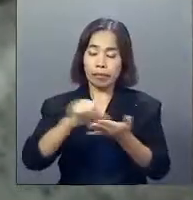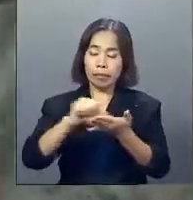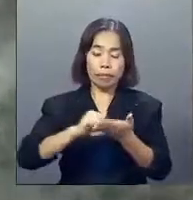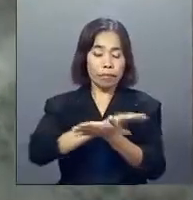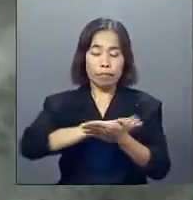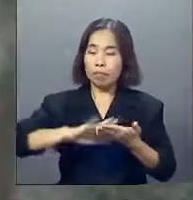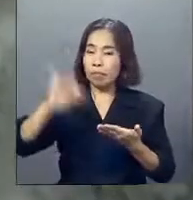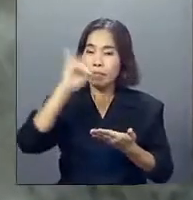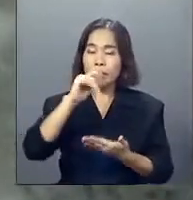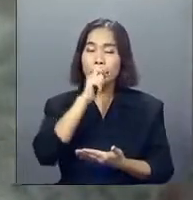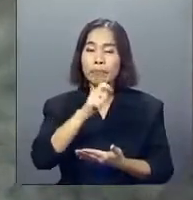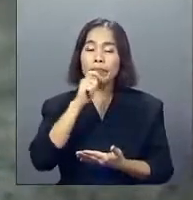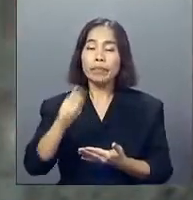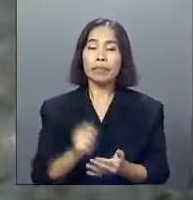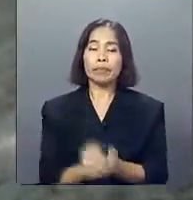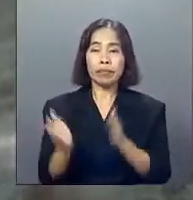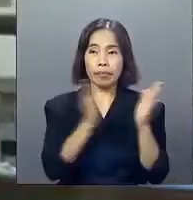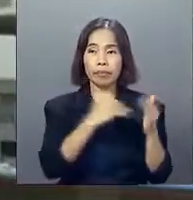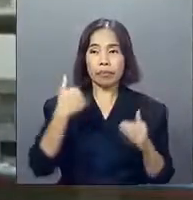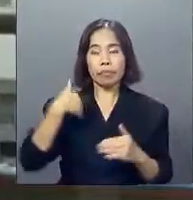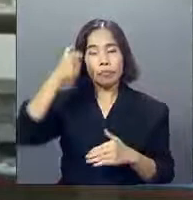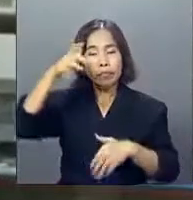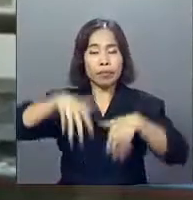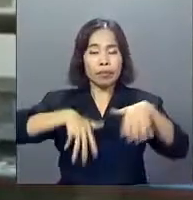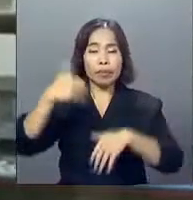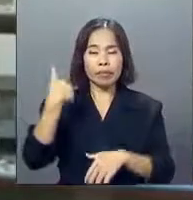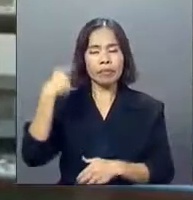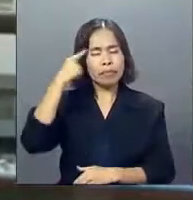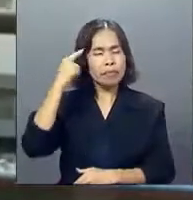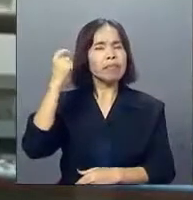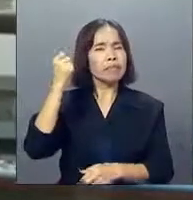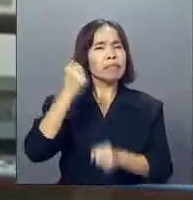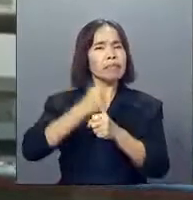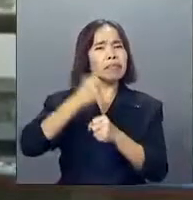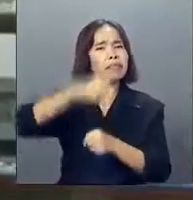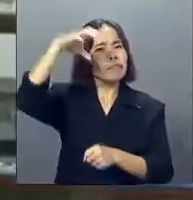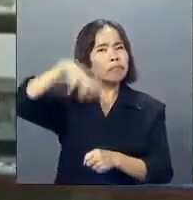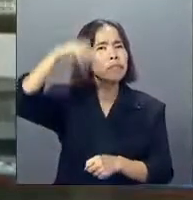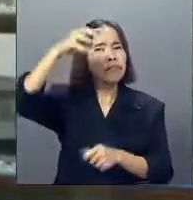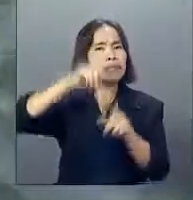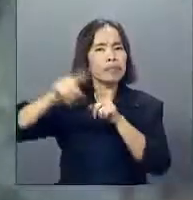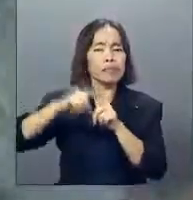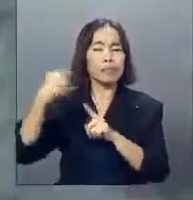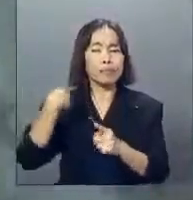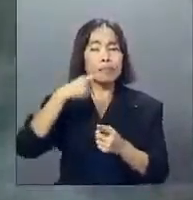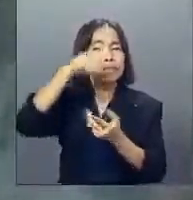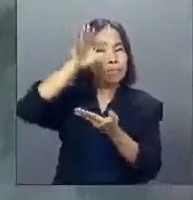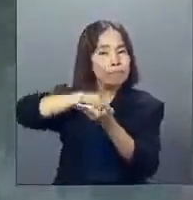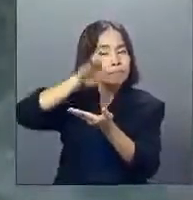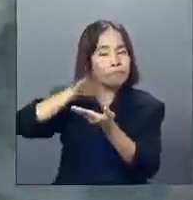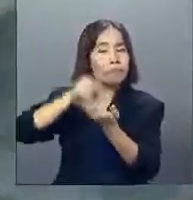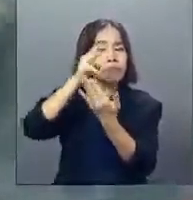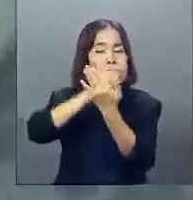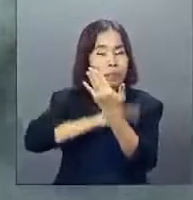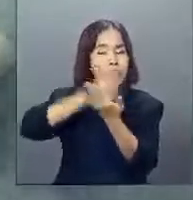ณะที่ชาวบ้านในพื้นที่ที่ถูกคาดการว่าจะมีการก่อสร้างโรงไฟฟ้าถ่านหินยืนยันว่าจะนำข้อมูลที่ได้จากเวทีวิชาการและความ